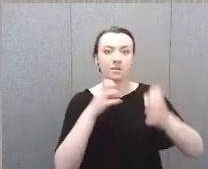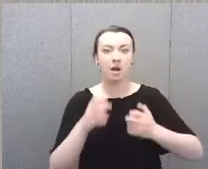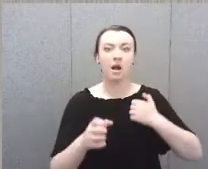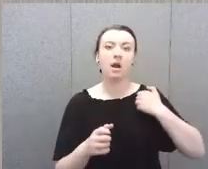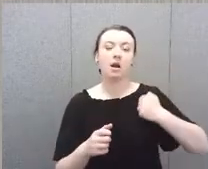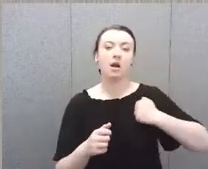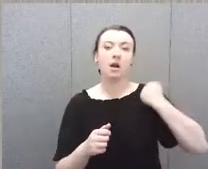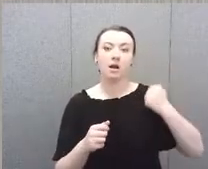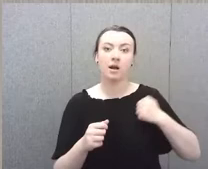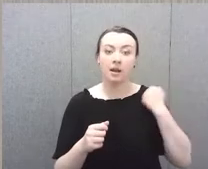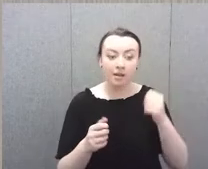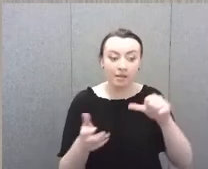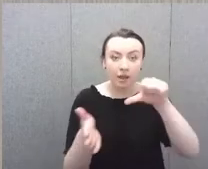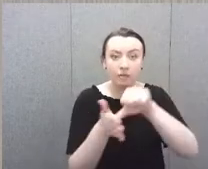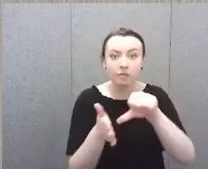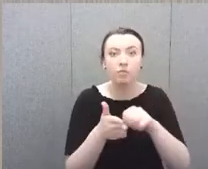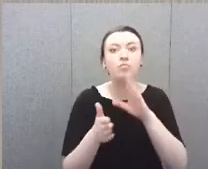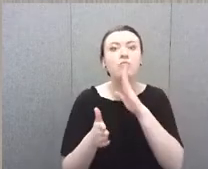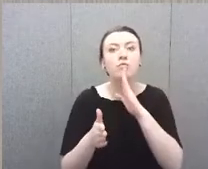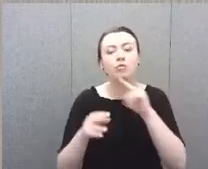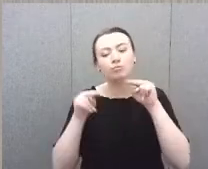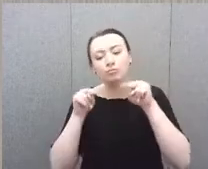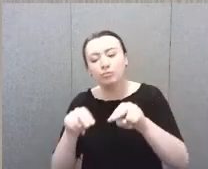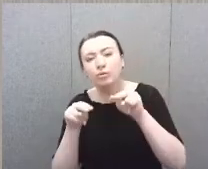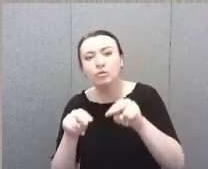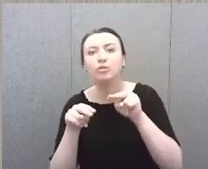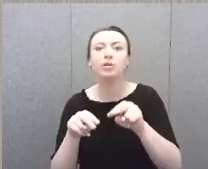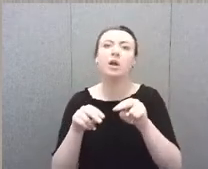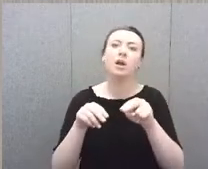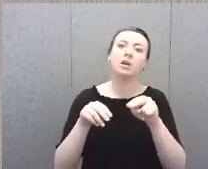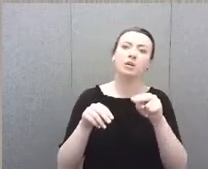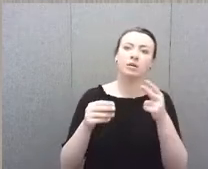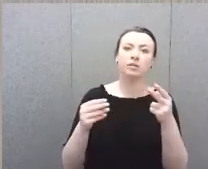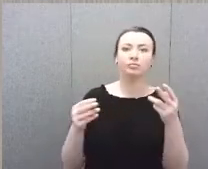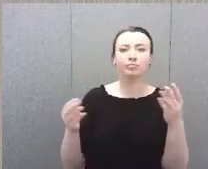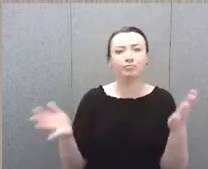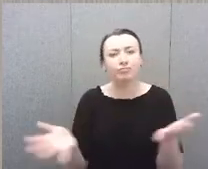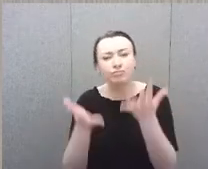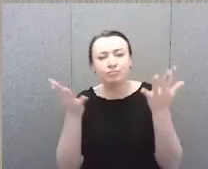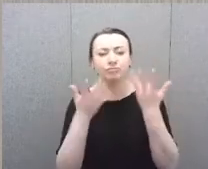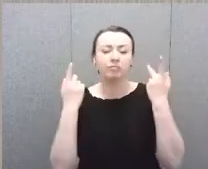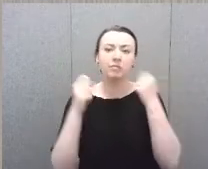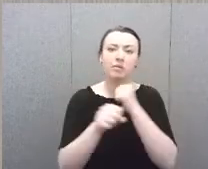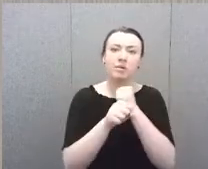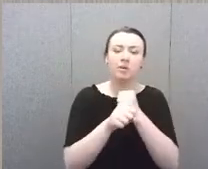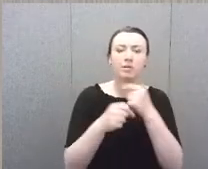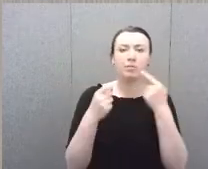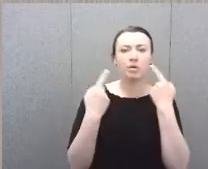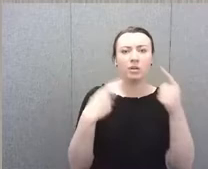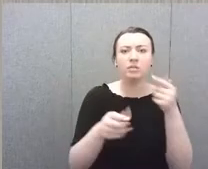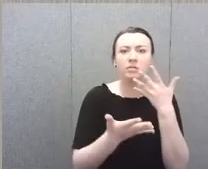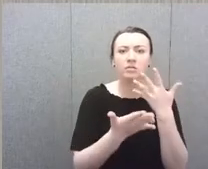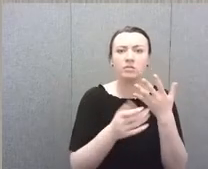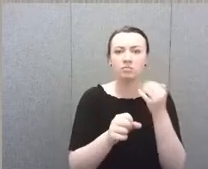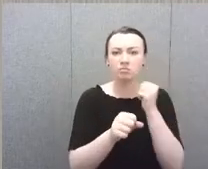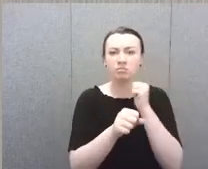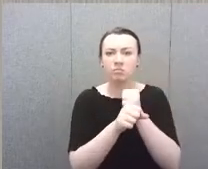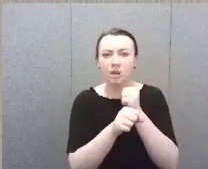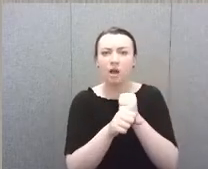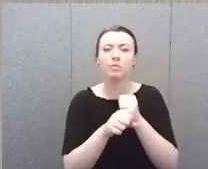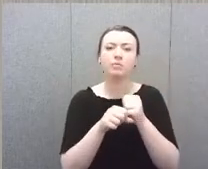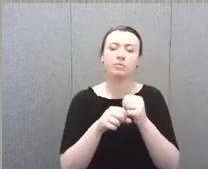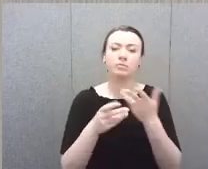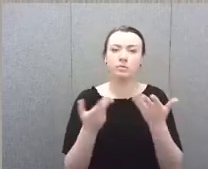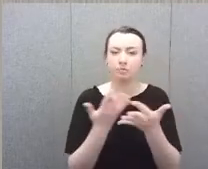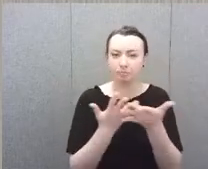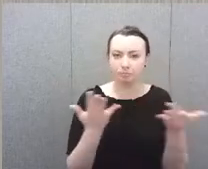за последний век, мы должны помнить, что большинство женщин были медсестрами, которые ухаживали за ранеными во время Второй